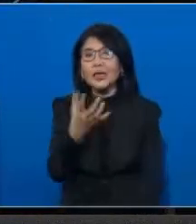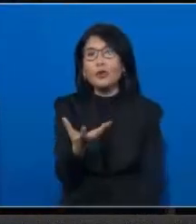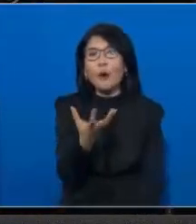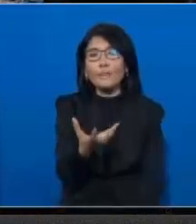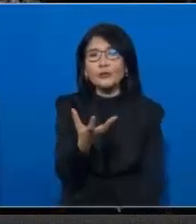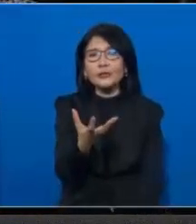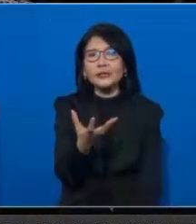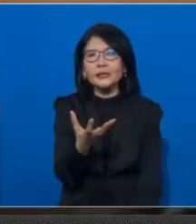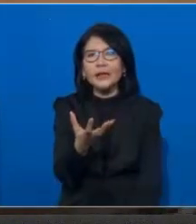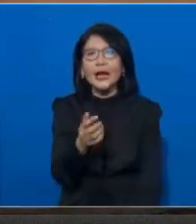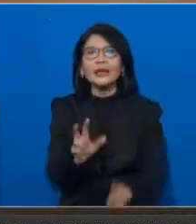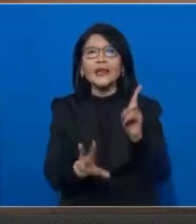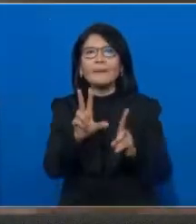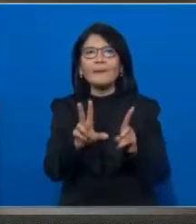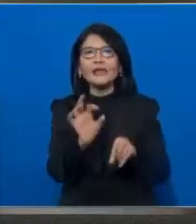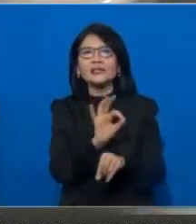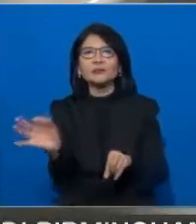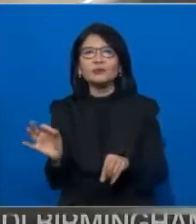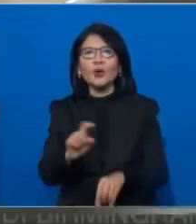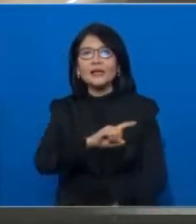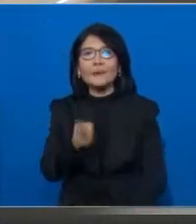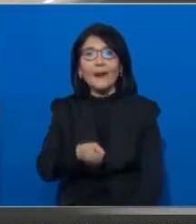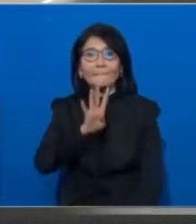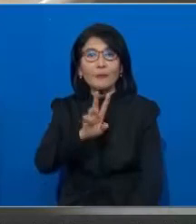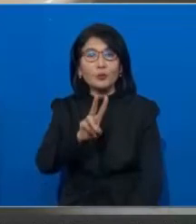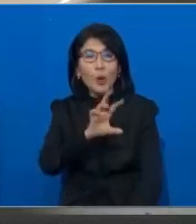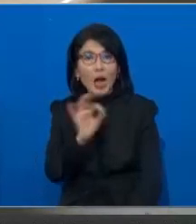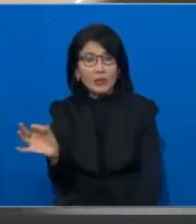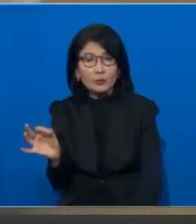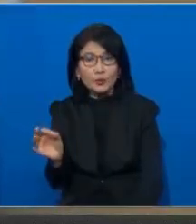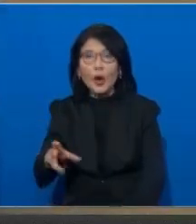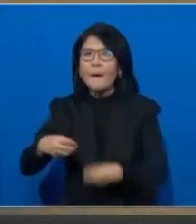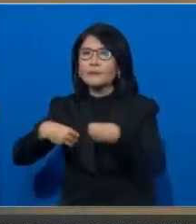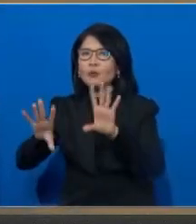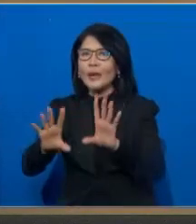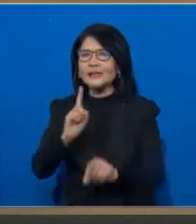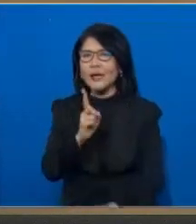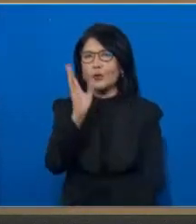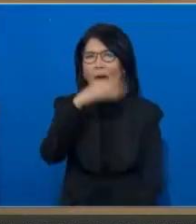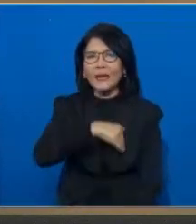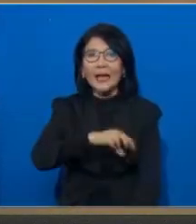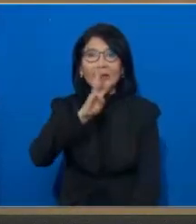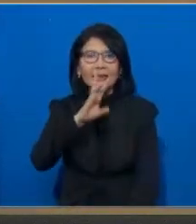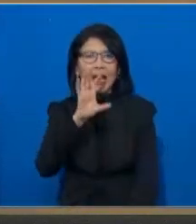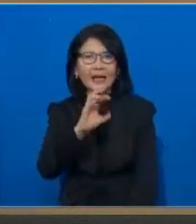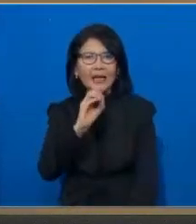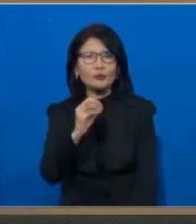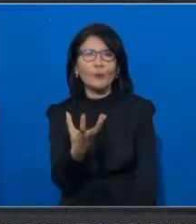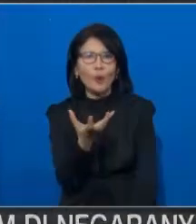mulai dari kisaran Rp18.000 hingga Rp42.000 rupiah, dengan penjualan per hari mencapai 300 porsi.